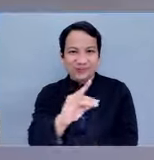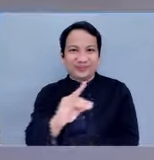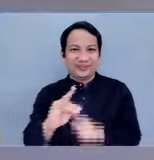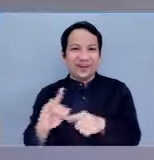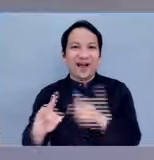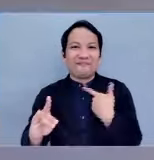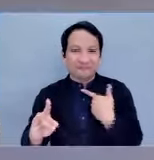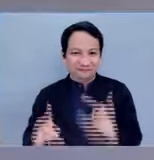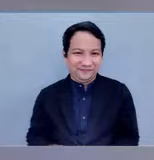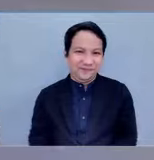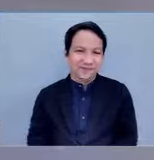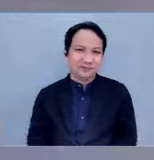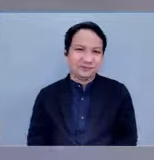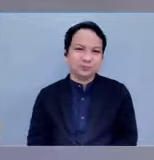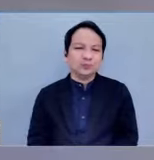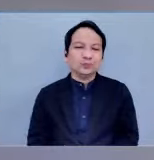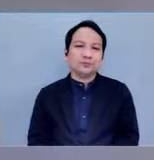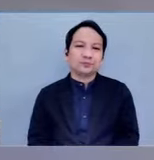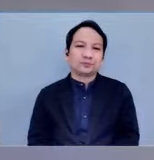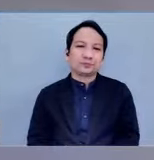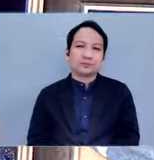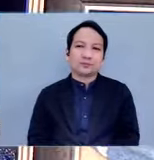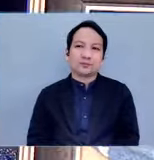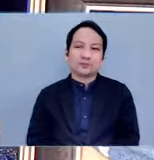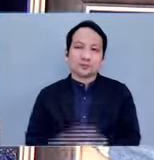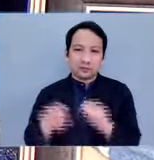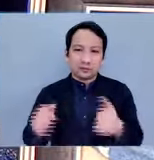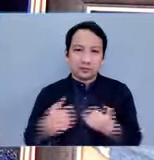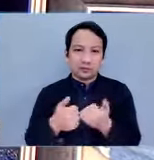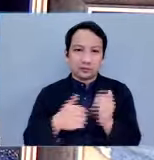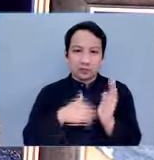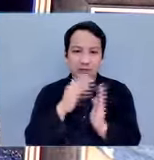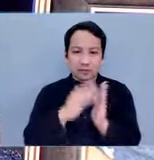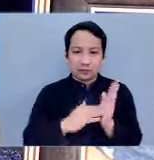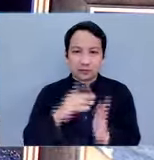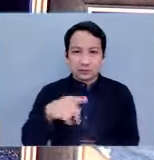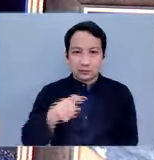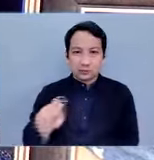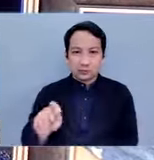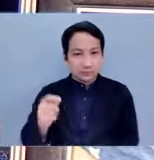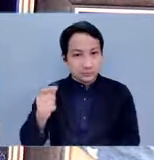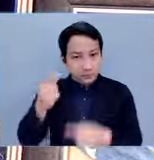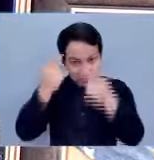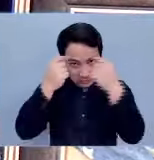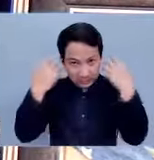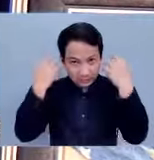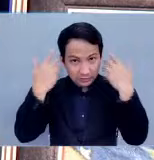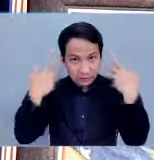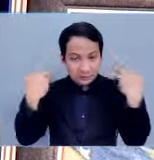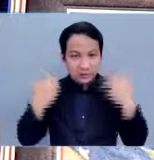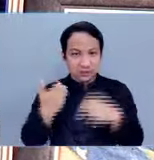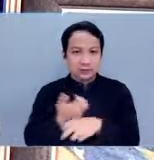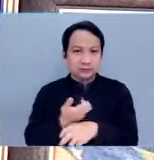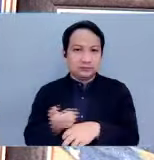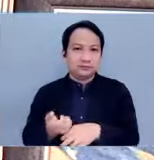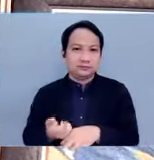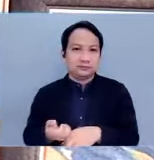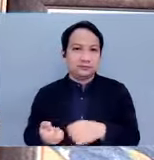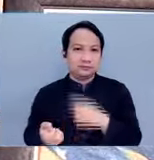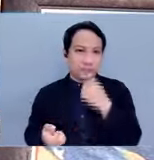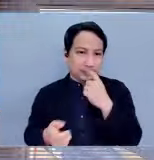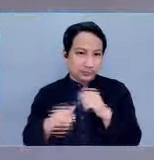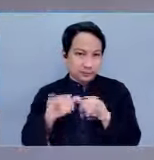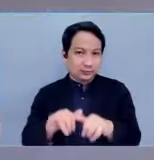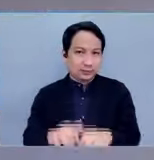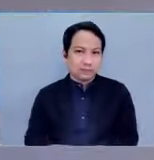sa, sorry. Anong challenge sa pagpa-paint ng pets? Kasi ang hirap ng mga detalye, yung mga buhok, di ba? Tsaka hindi sila nagsistay still. Mayo.